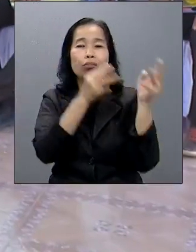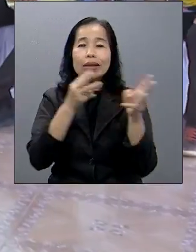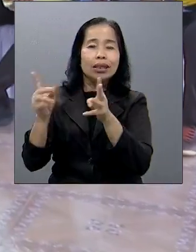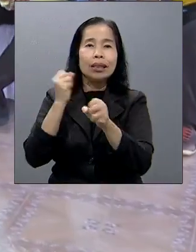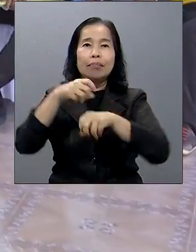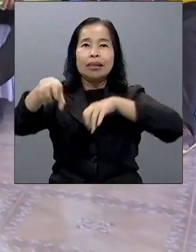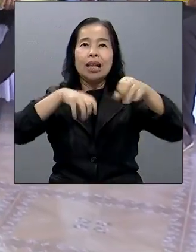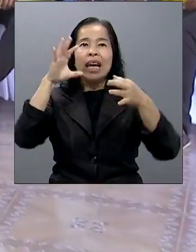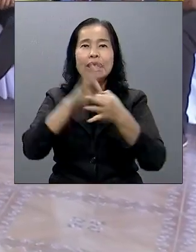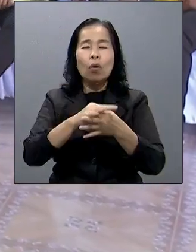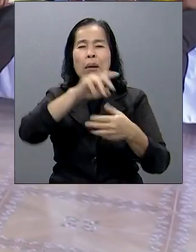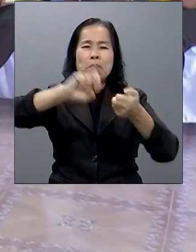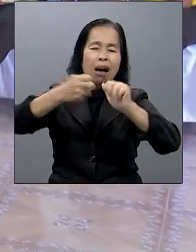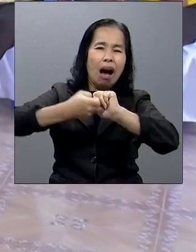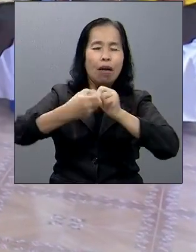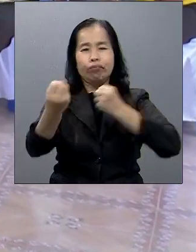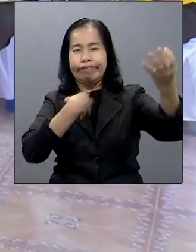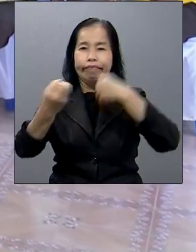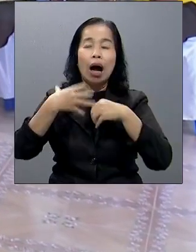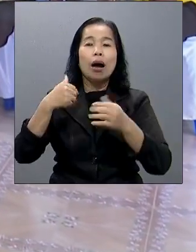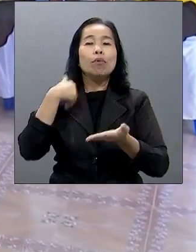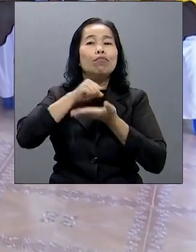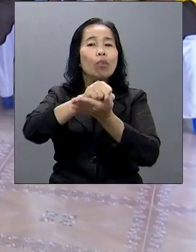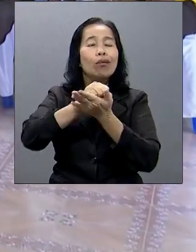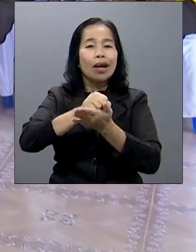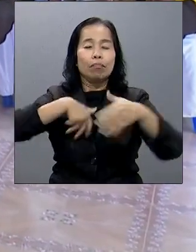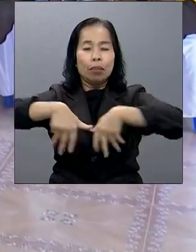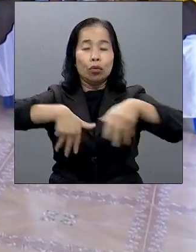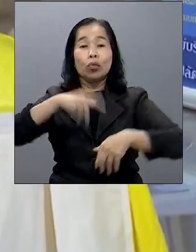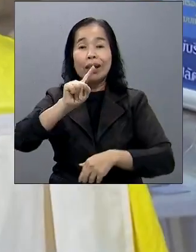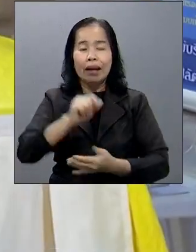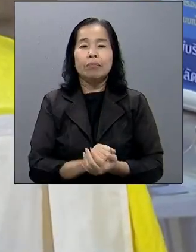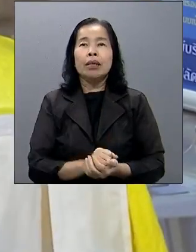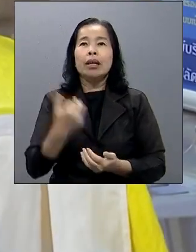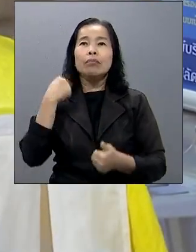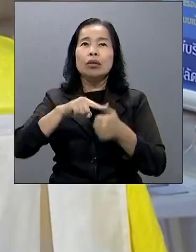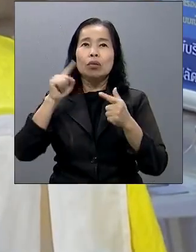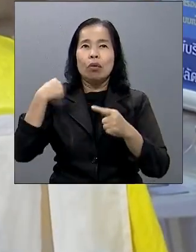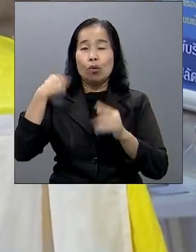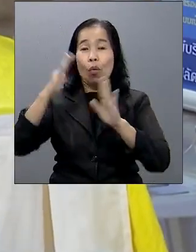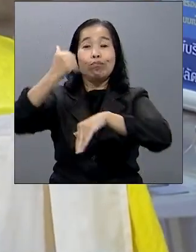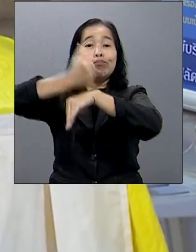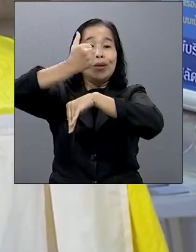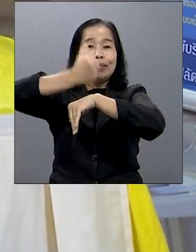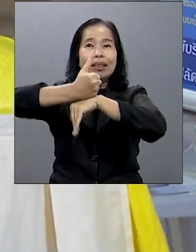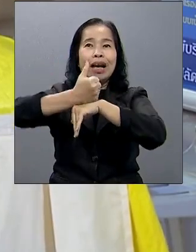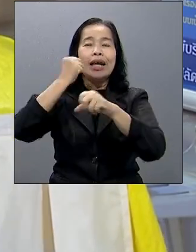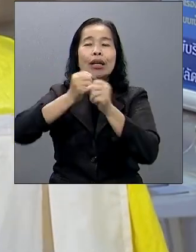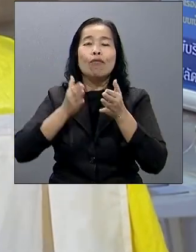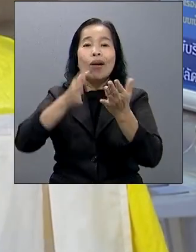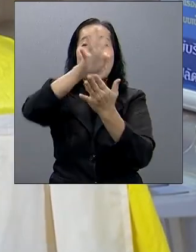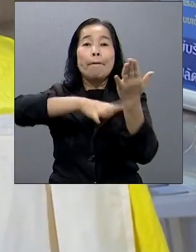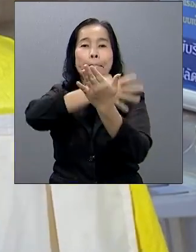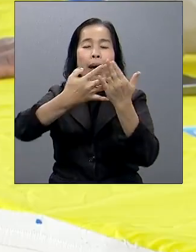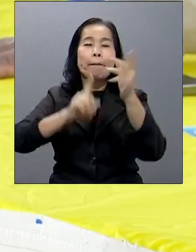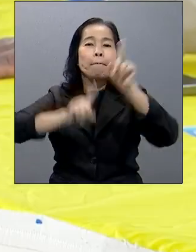เรื่องร้องทุกข์ในการบริการประชาชนโดยนางจุธามาสิริชัยสุทธิกรท่านเป็นผู้อำนวยการส่วนแผนและประเมินผลศู